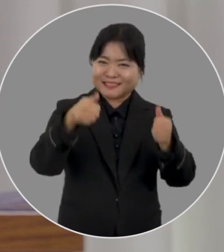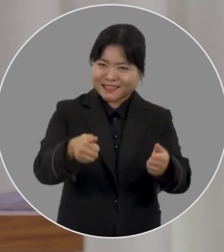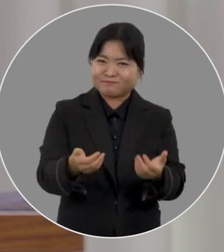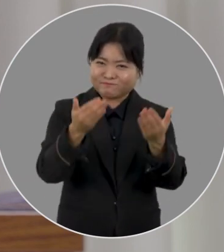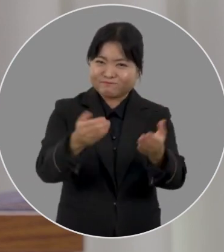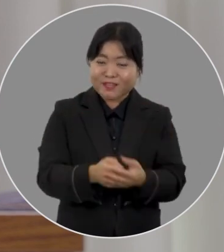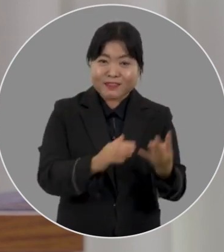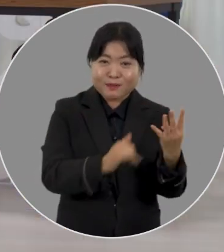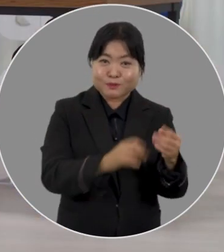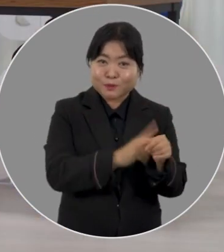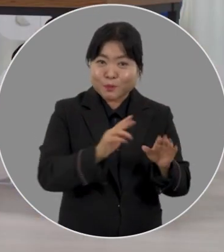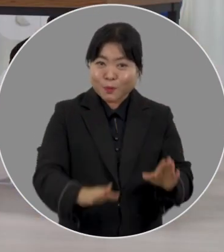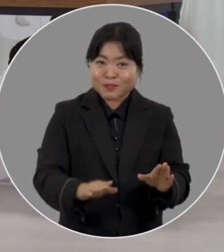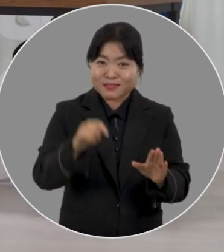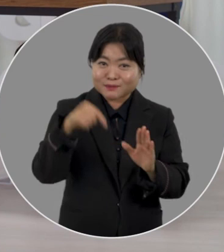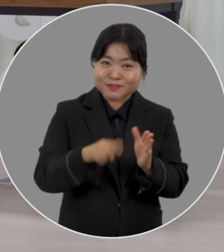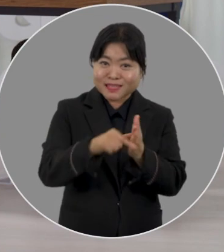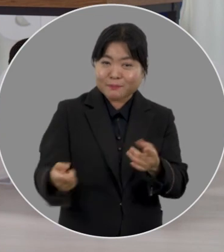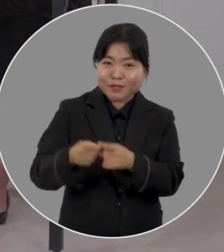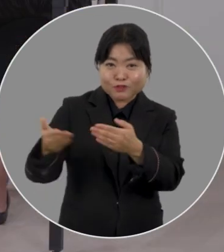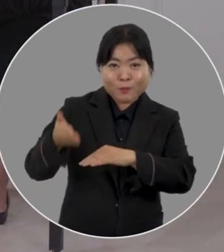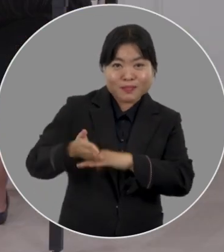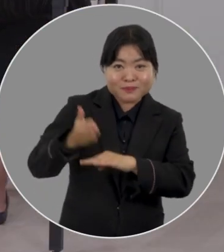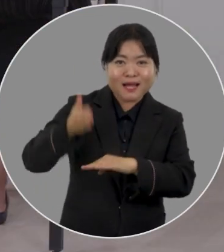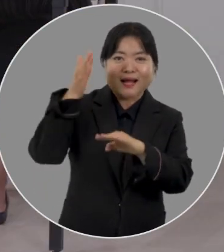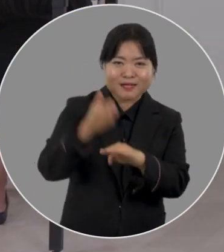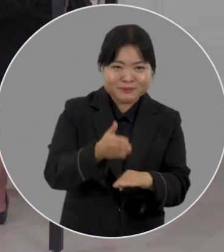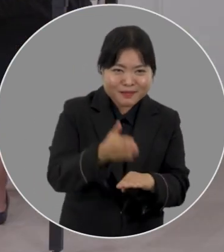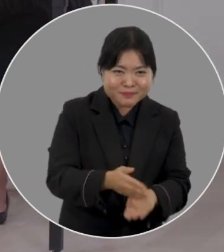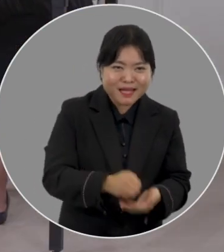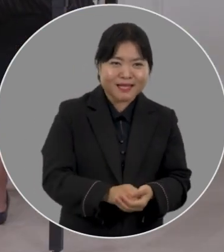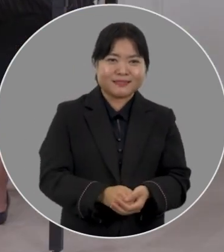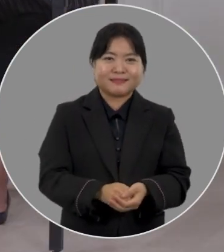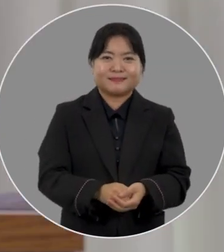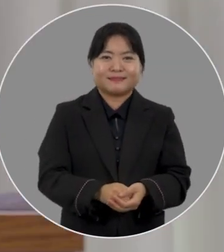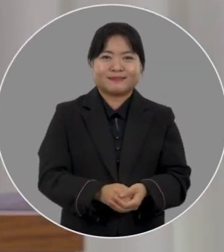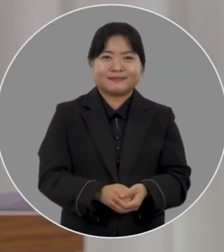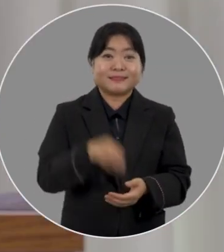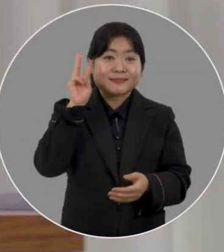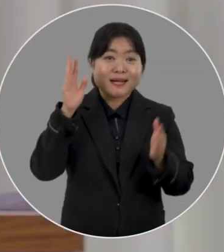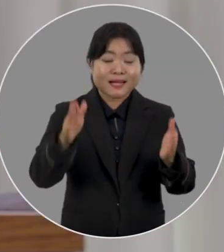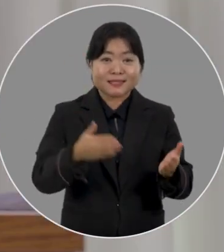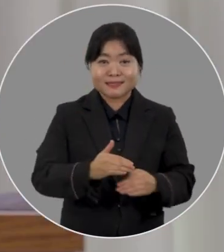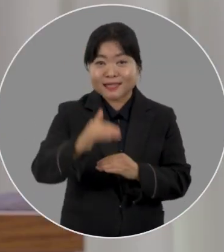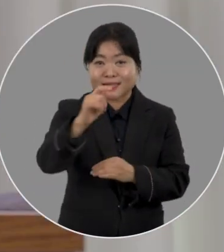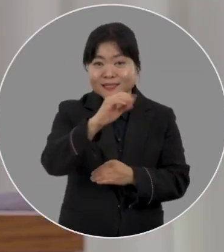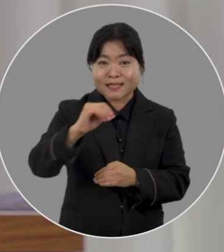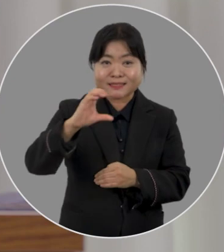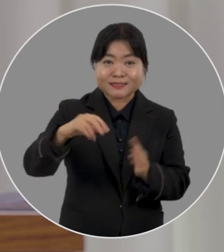하는데요. 자, 네 분 교수님 오늘 뜻깊은 시간 함께해 주셔서 고맙습니다. 감사합니다. 감사합니다. 자, 사흘간